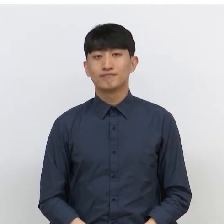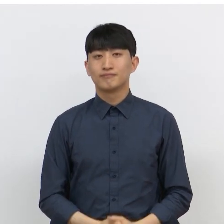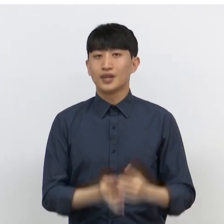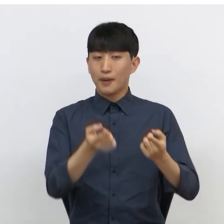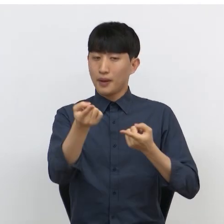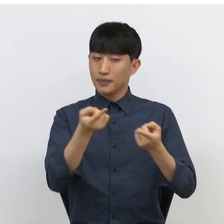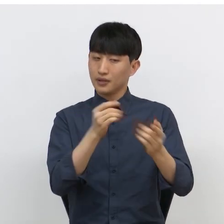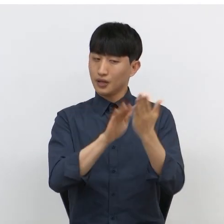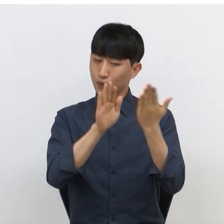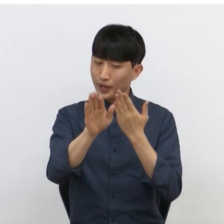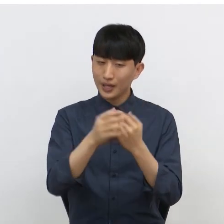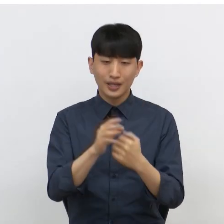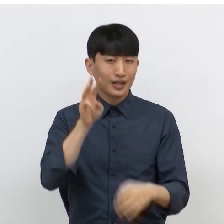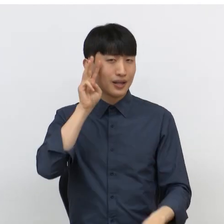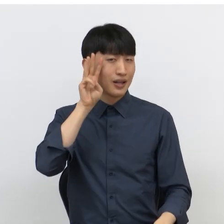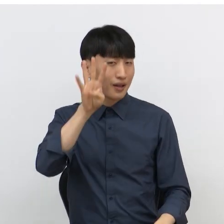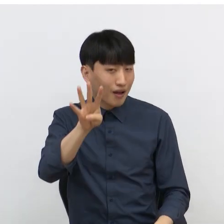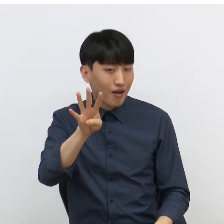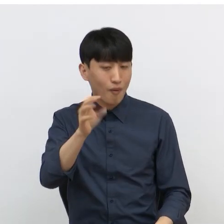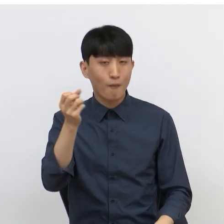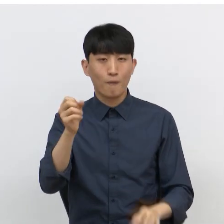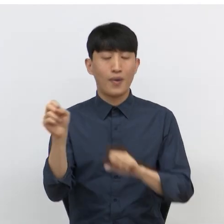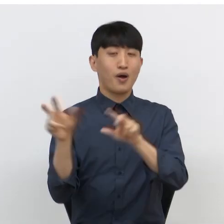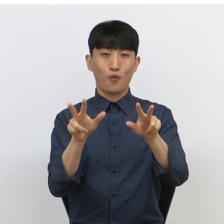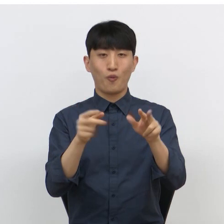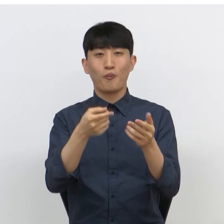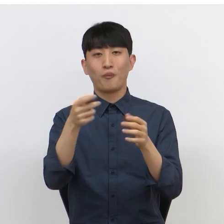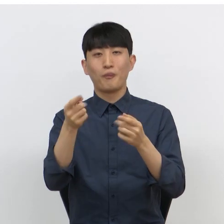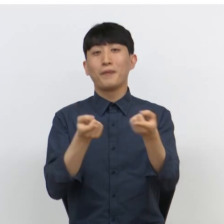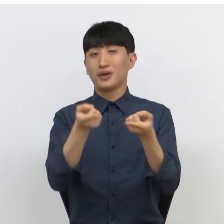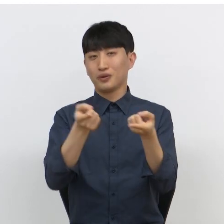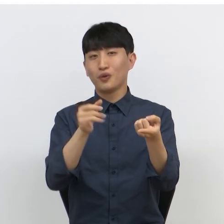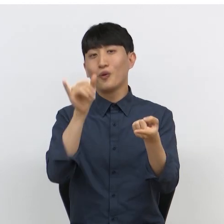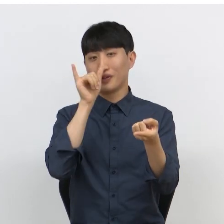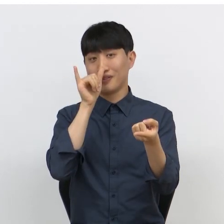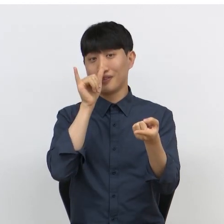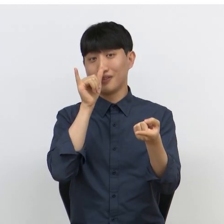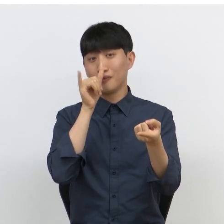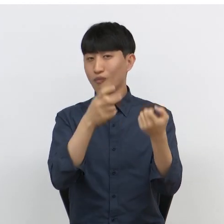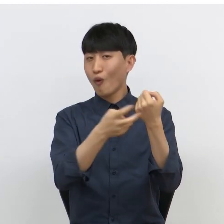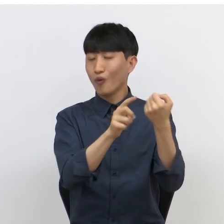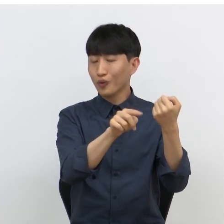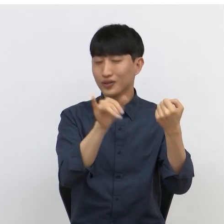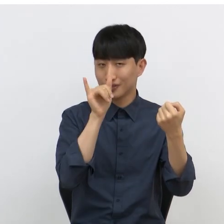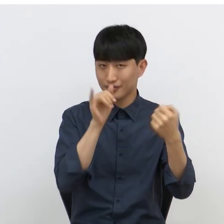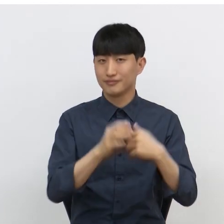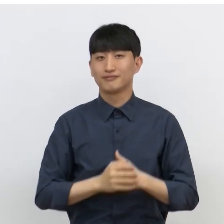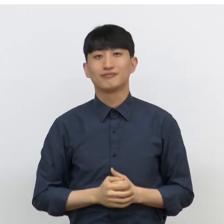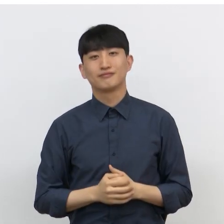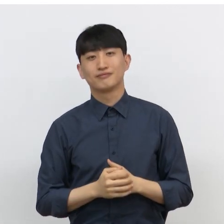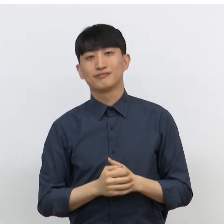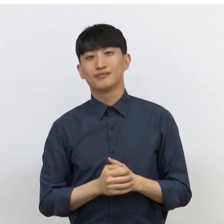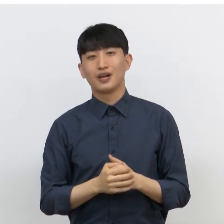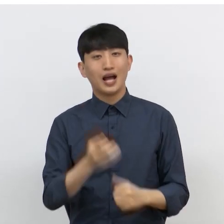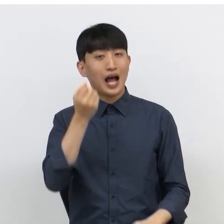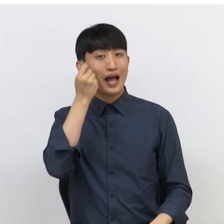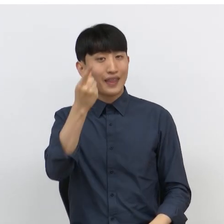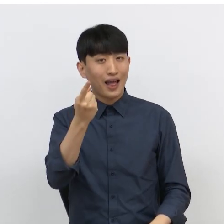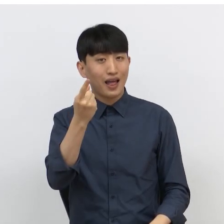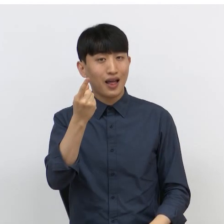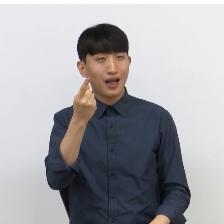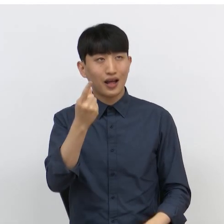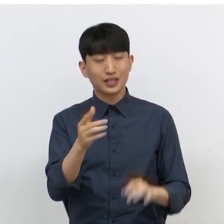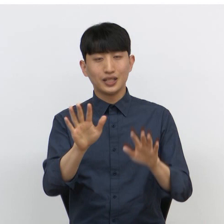매핑한 이후에 한 3, 4일 정도 있다가 바로 매핑하는 그런 병원들도 되게 많아졌는데요. 일단은 1개월 간격,